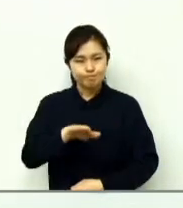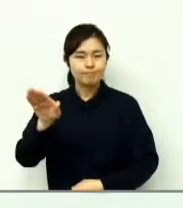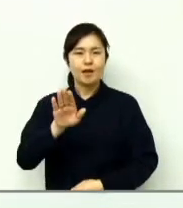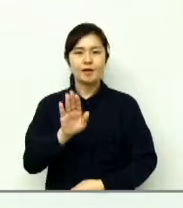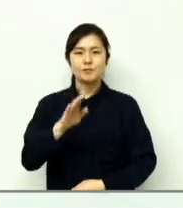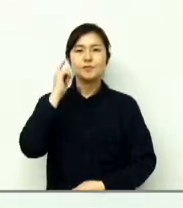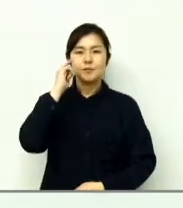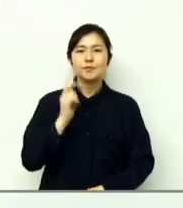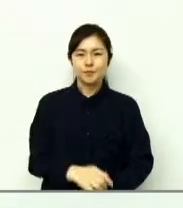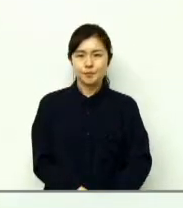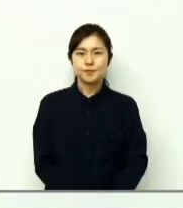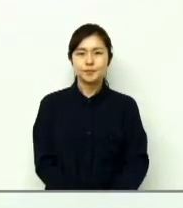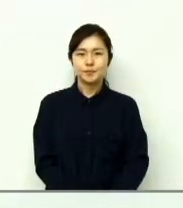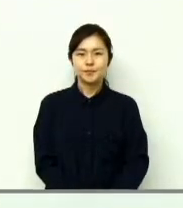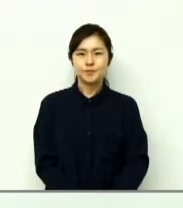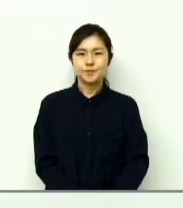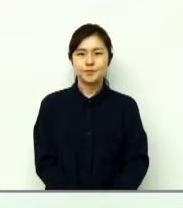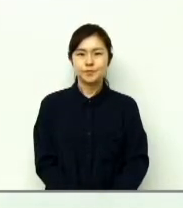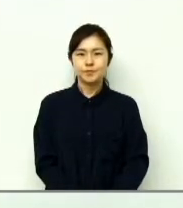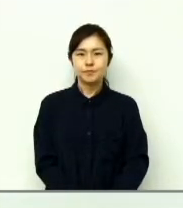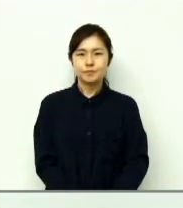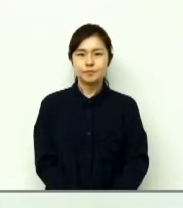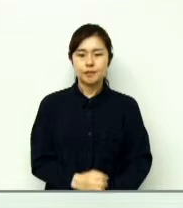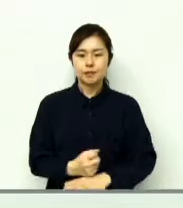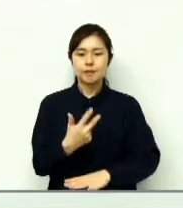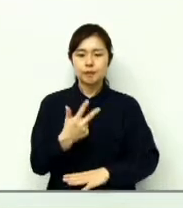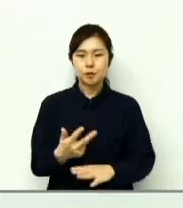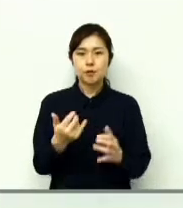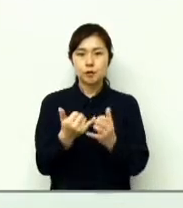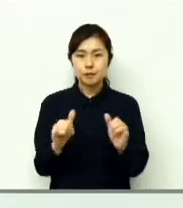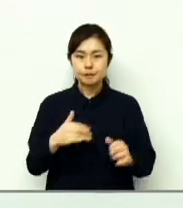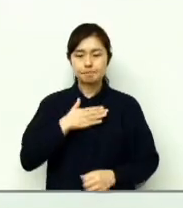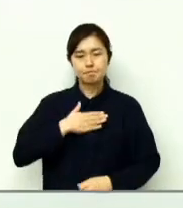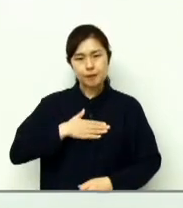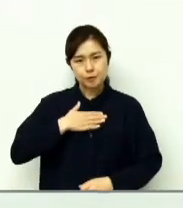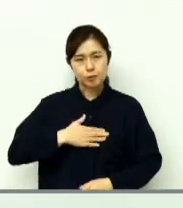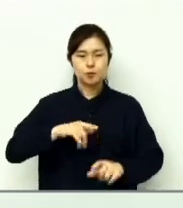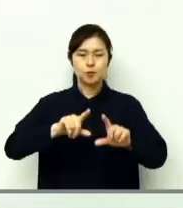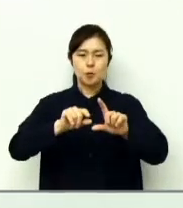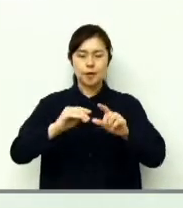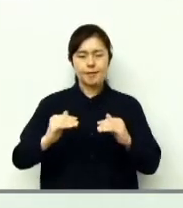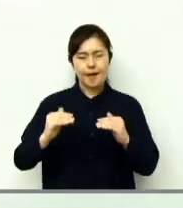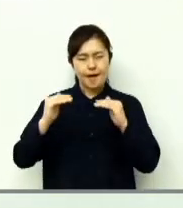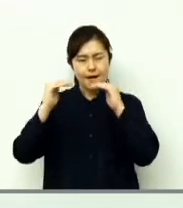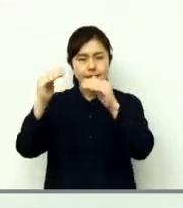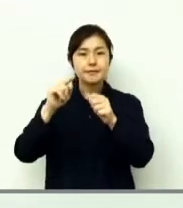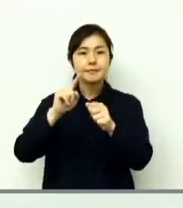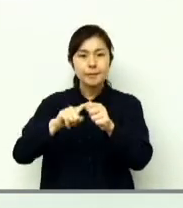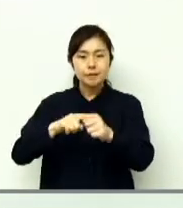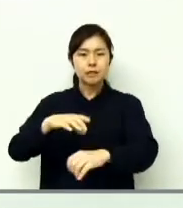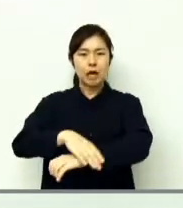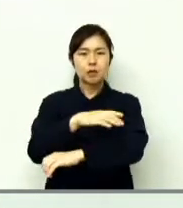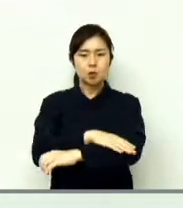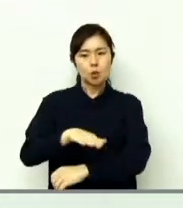います。現在市民満足度が高い市役所の構築を目指しまして、市民満足度を